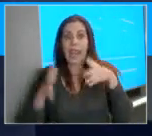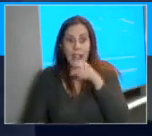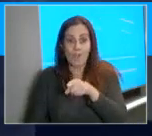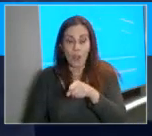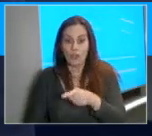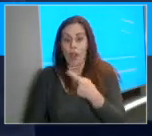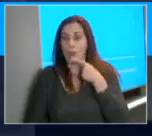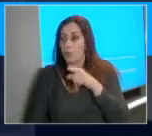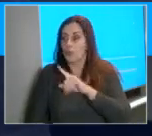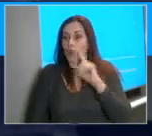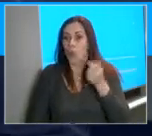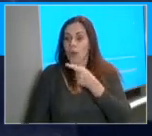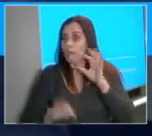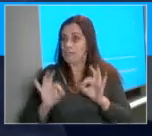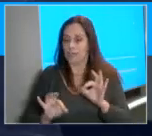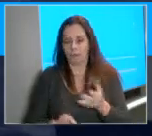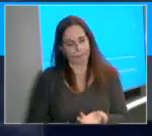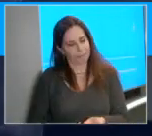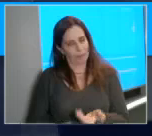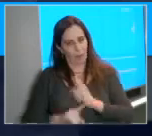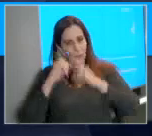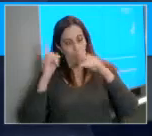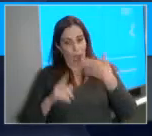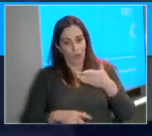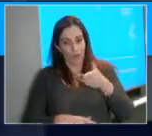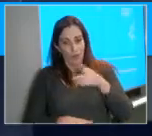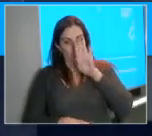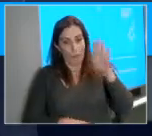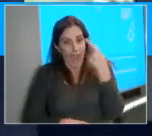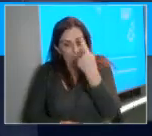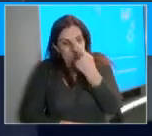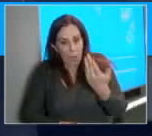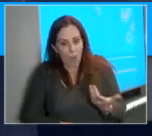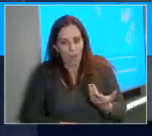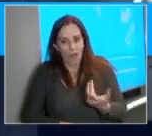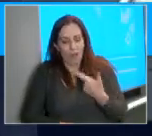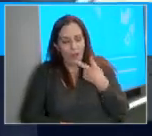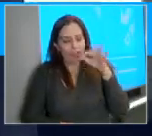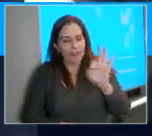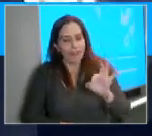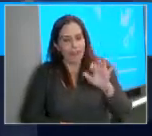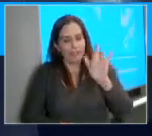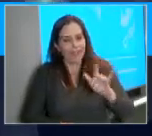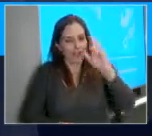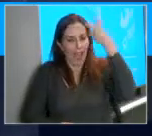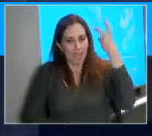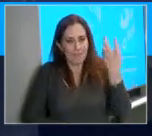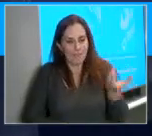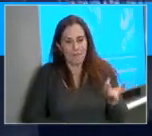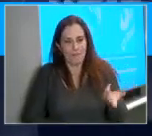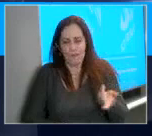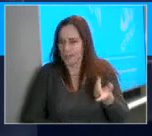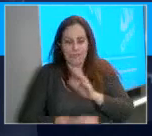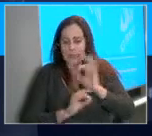זה, ואמר שכולם לגיטימיים, זה בכלל אבסורד, אחרי שביבי בעצמו הסית נגד האוכלוסייה הערבית, נגד 20% מהמדינה,